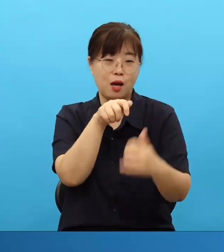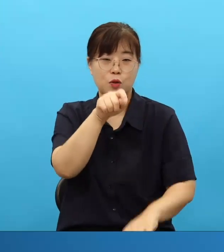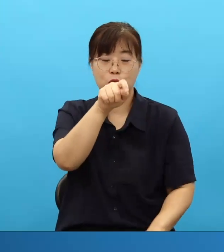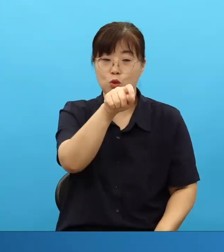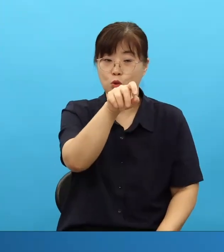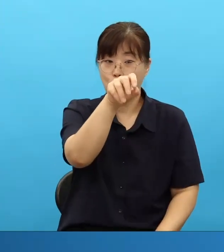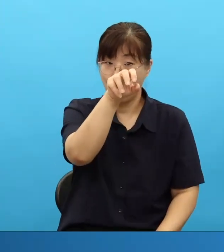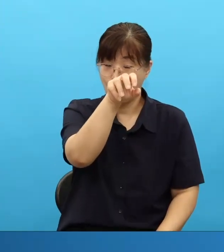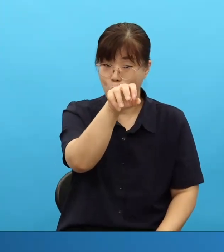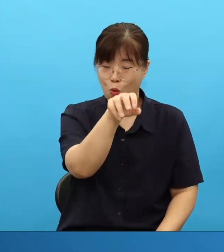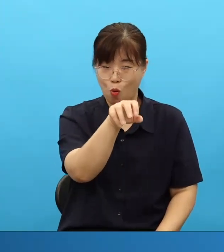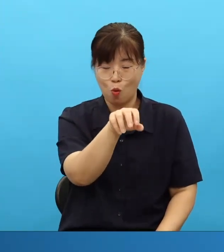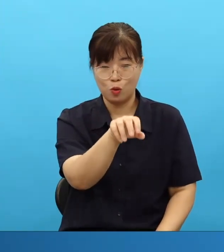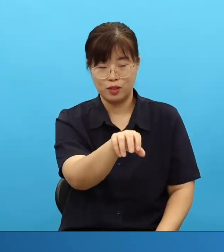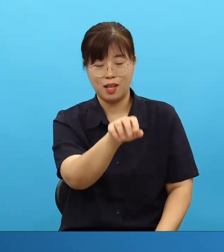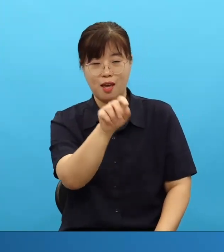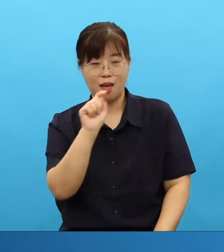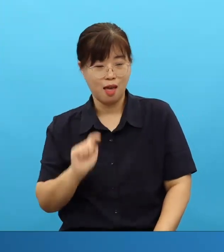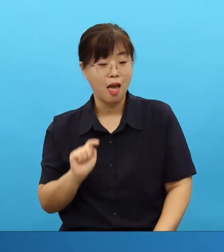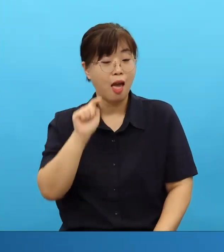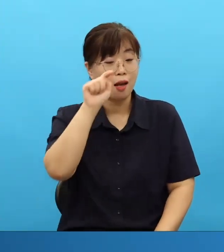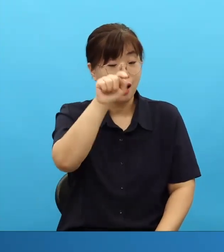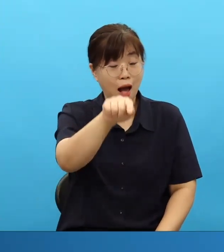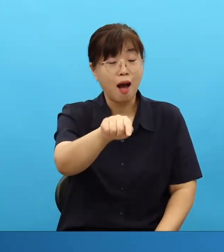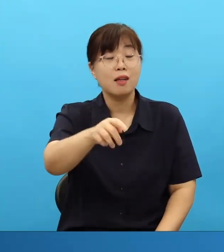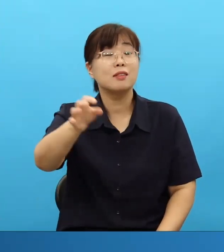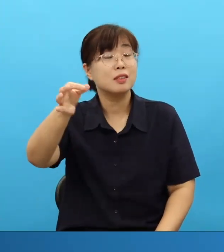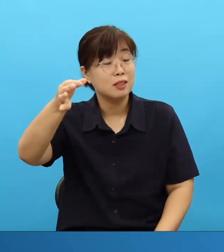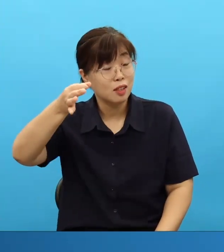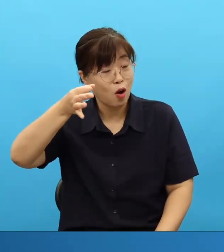하는 모세